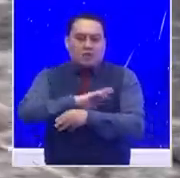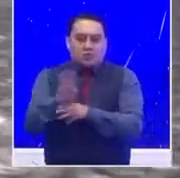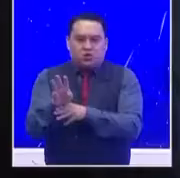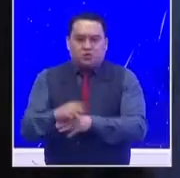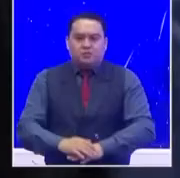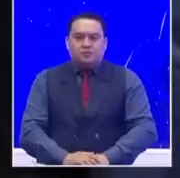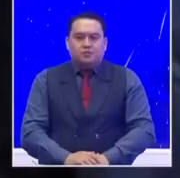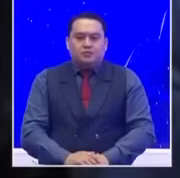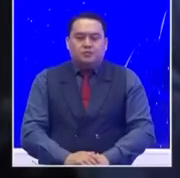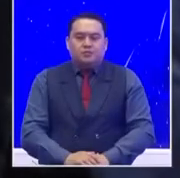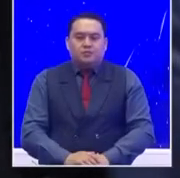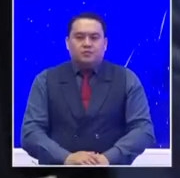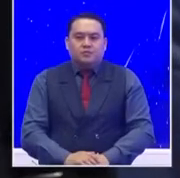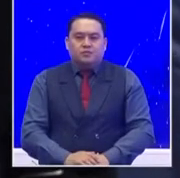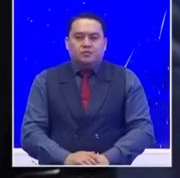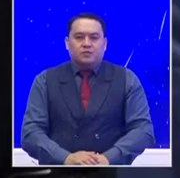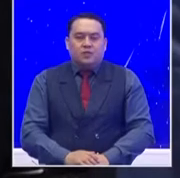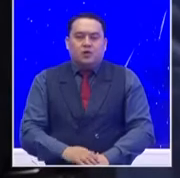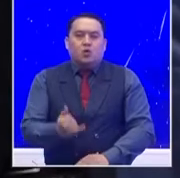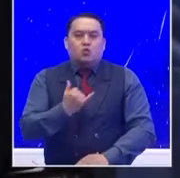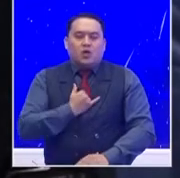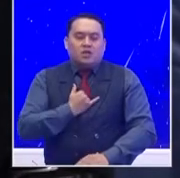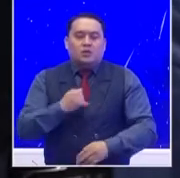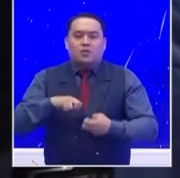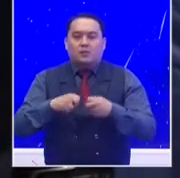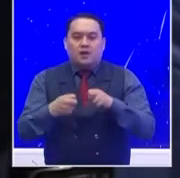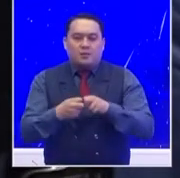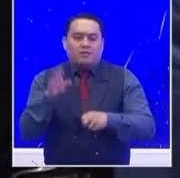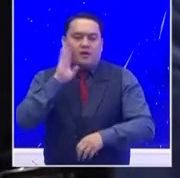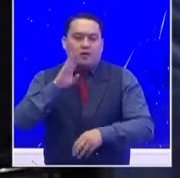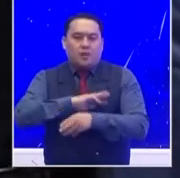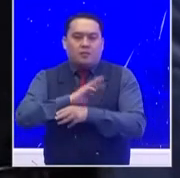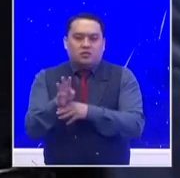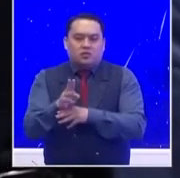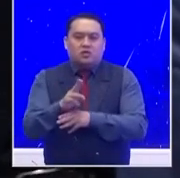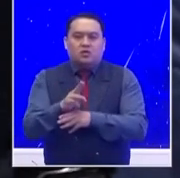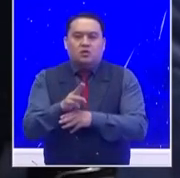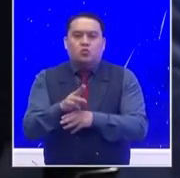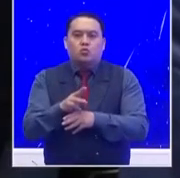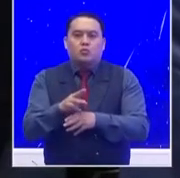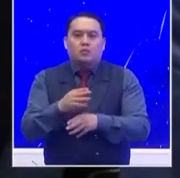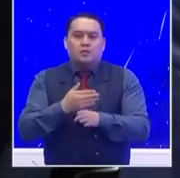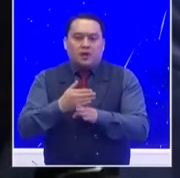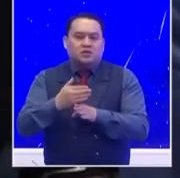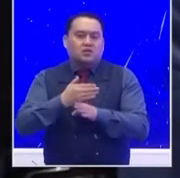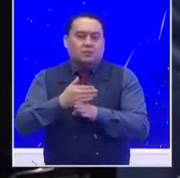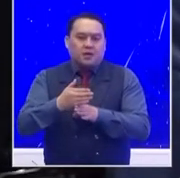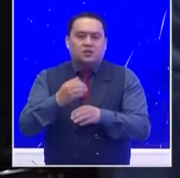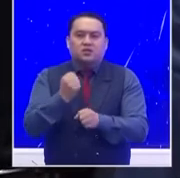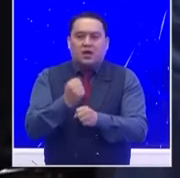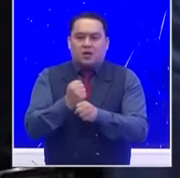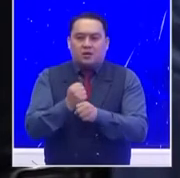дачном обществе мире телек у нас 11 2 километров водоснабжение сделано вот зеленый все сделано